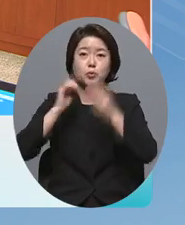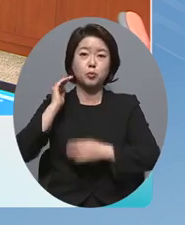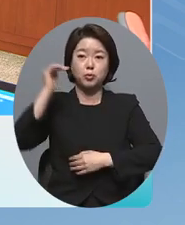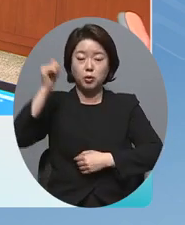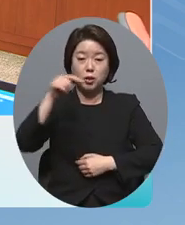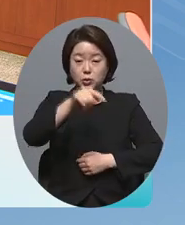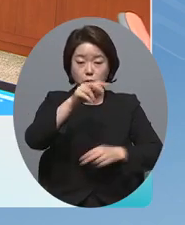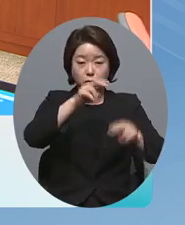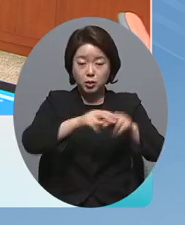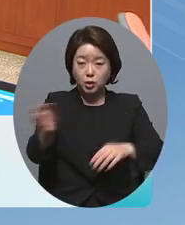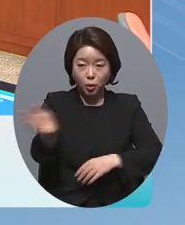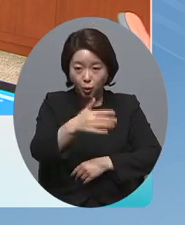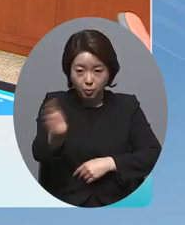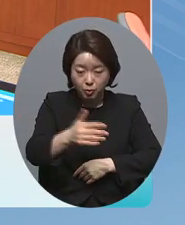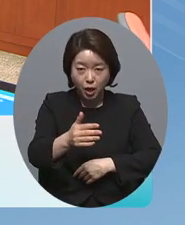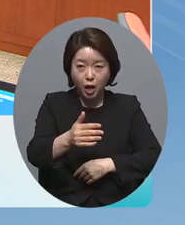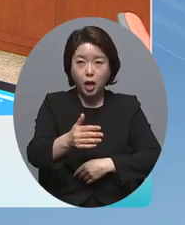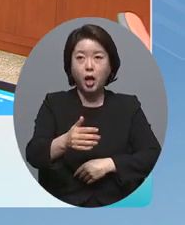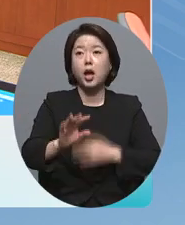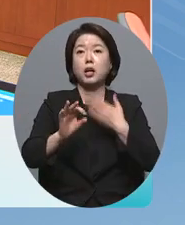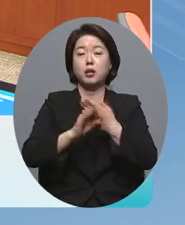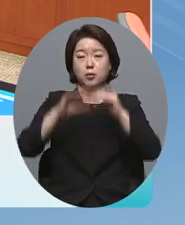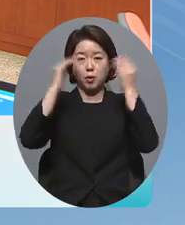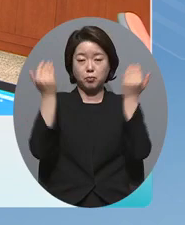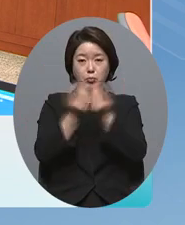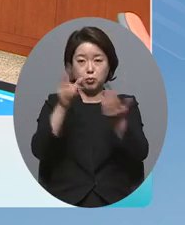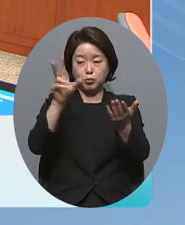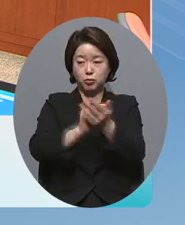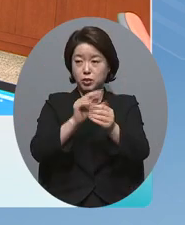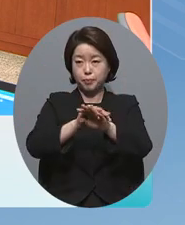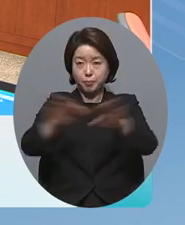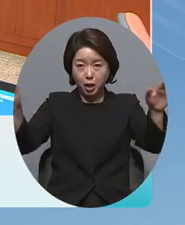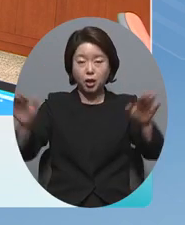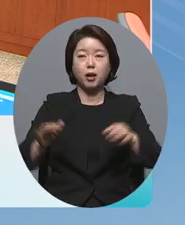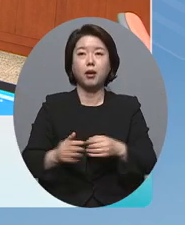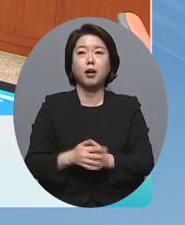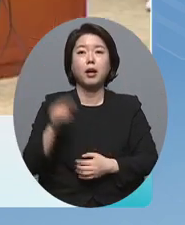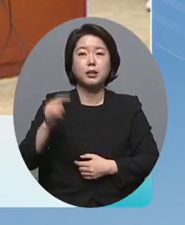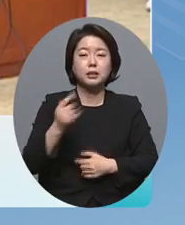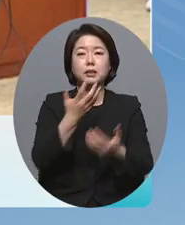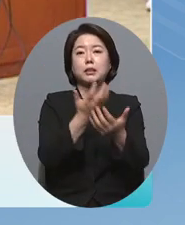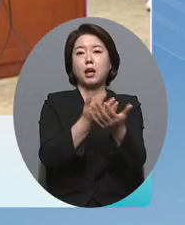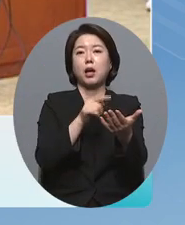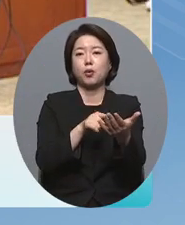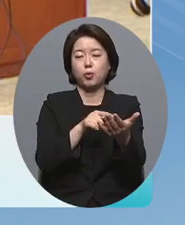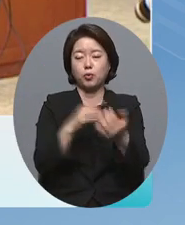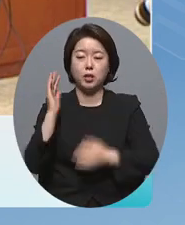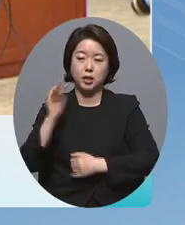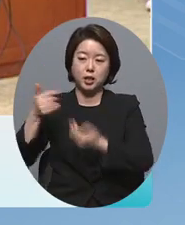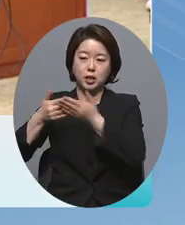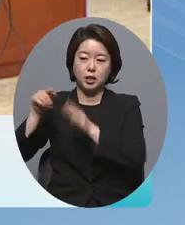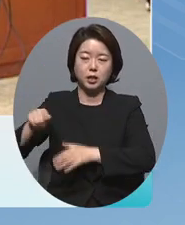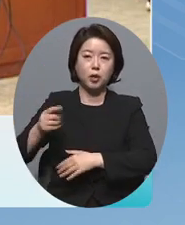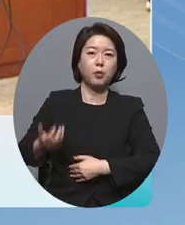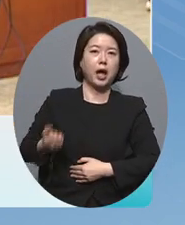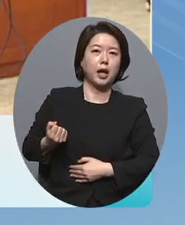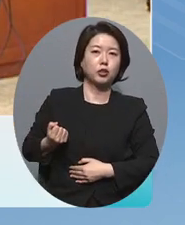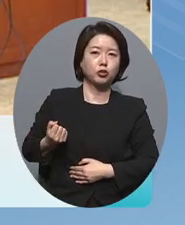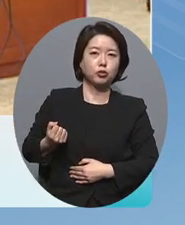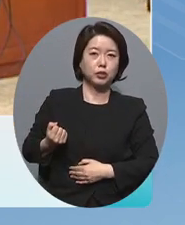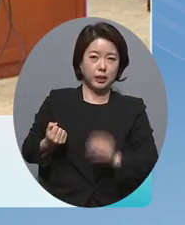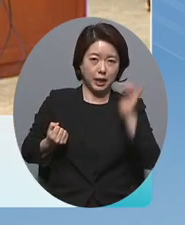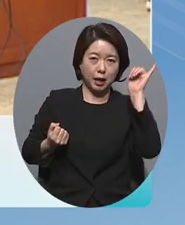자리에 없었다라고 하면 모든 문제는 다 해결되는 것이고 그 자료는 대통령실에서 가지고 있어서